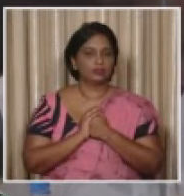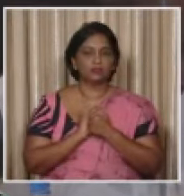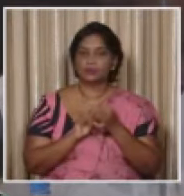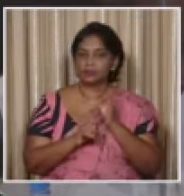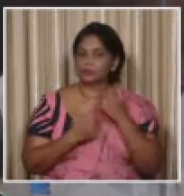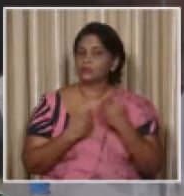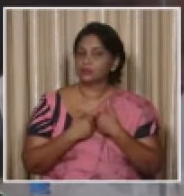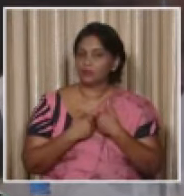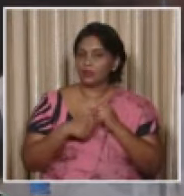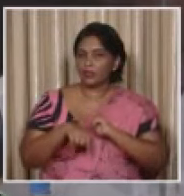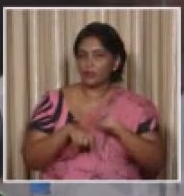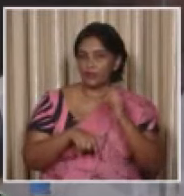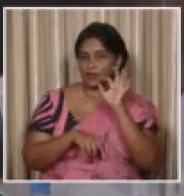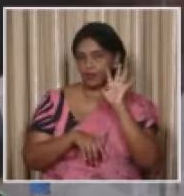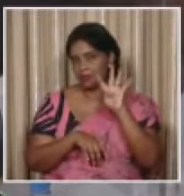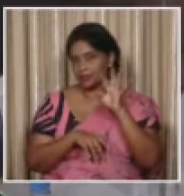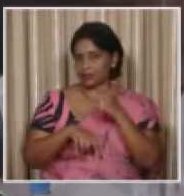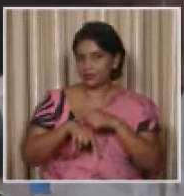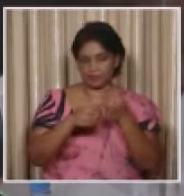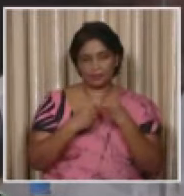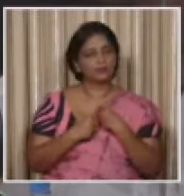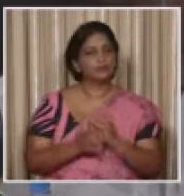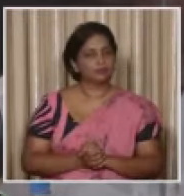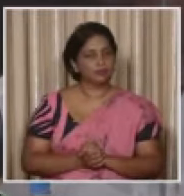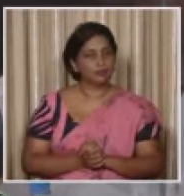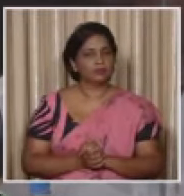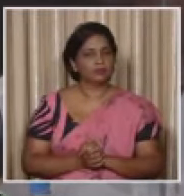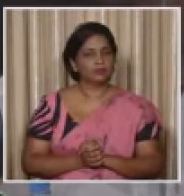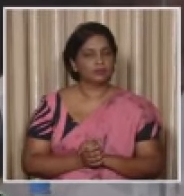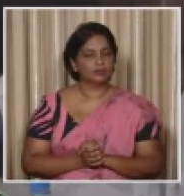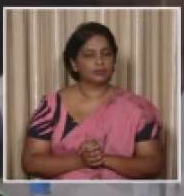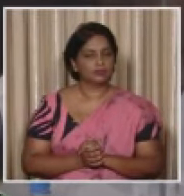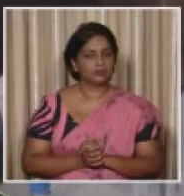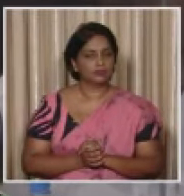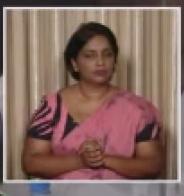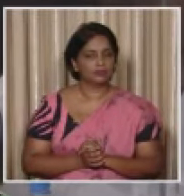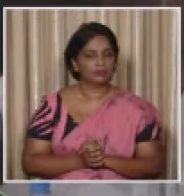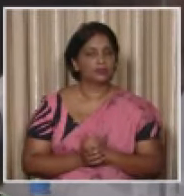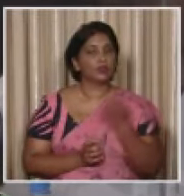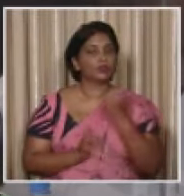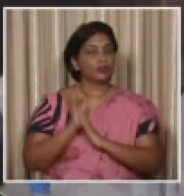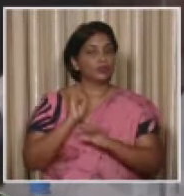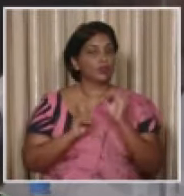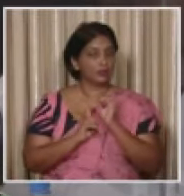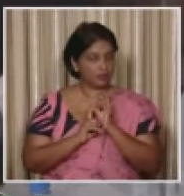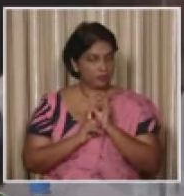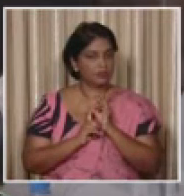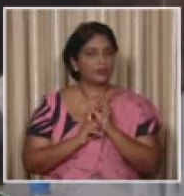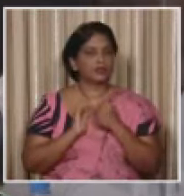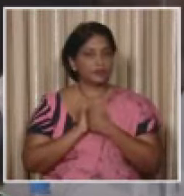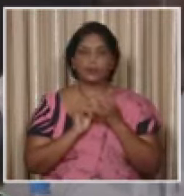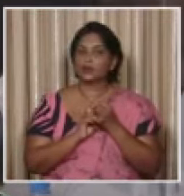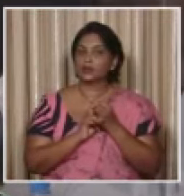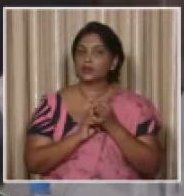සභාපතිතුමනි, මට විනාඩි 4ක විතර කාලයක් දෙන්න. පසුබිම මුදල් අමාත්‍යවරයා ගරු